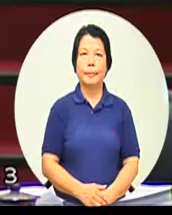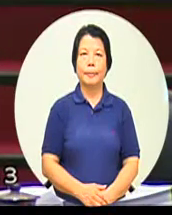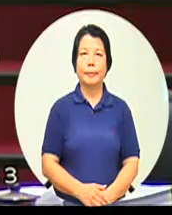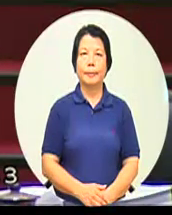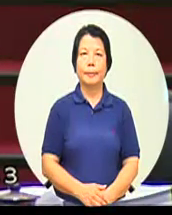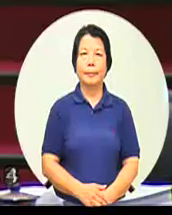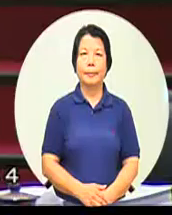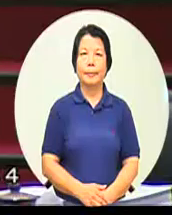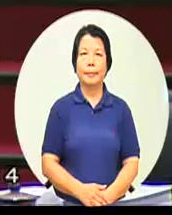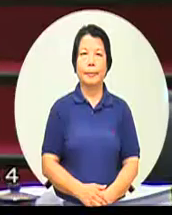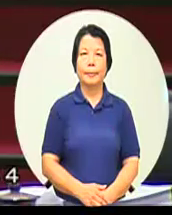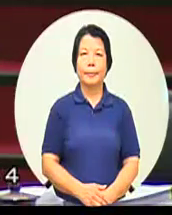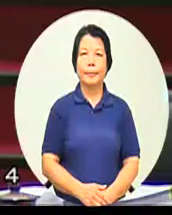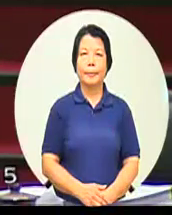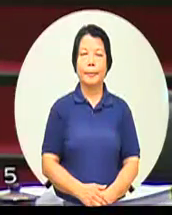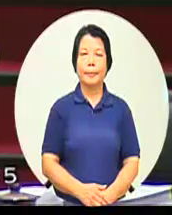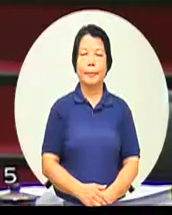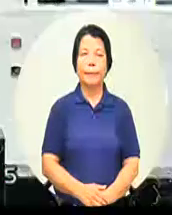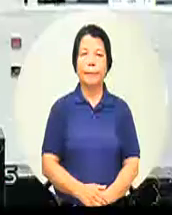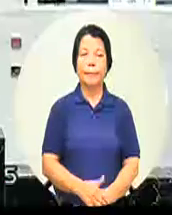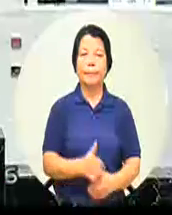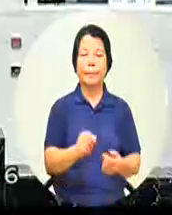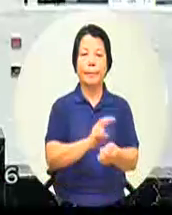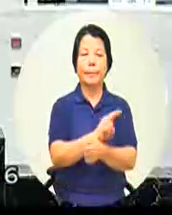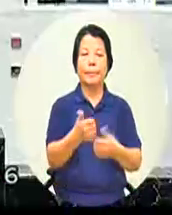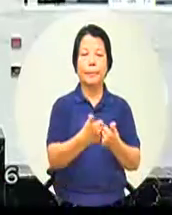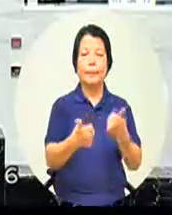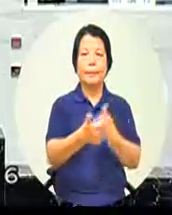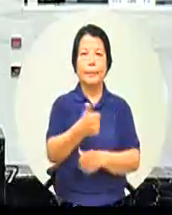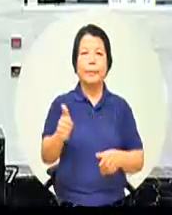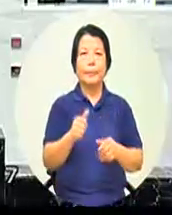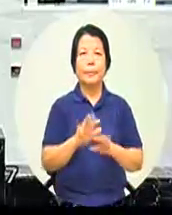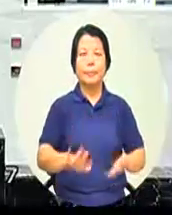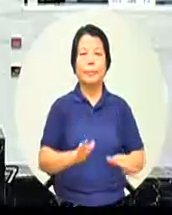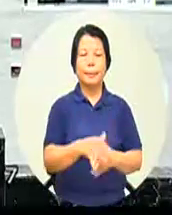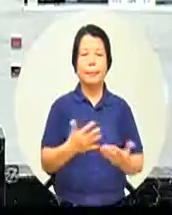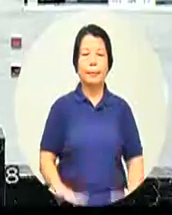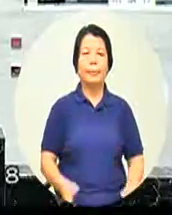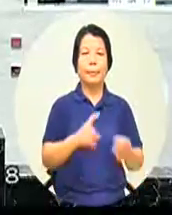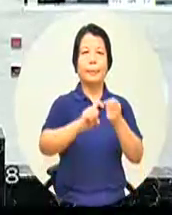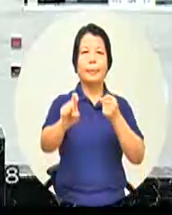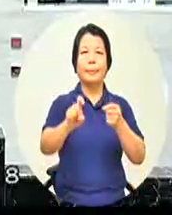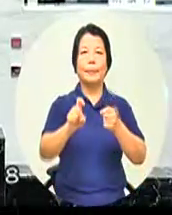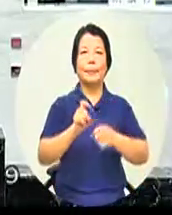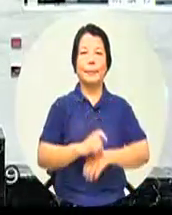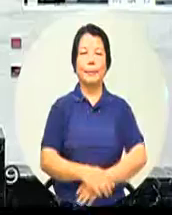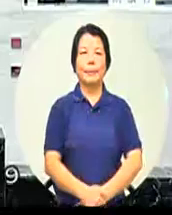谢谢林武中林议员，然后接下来休息10分钟。